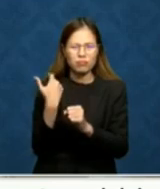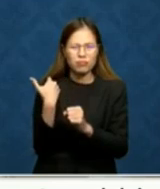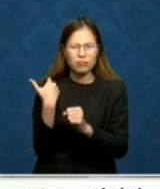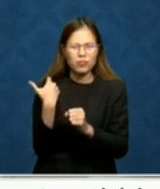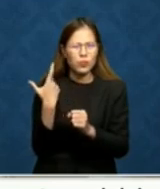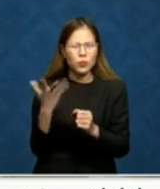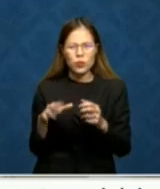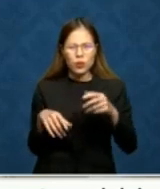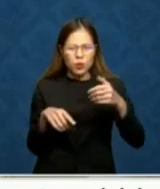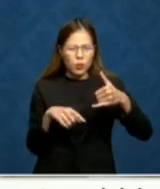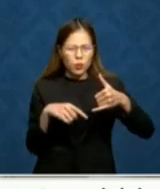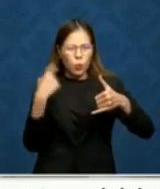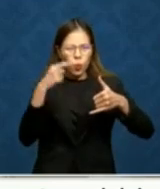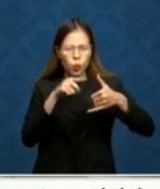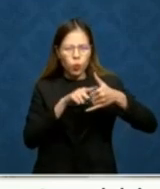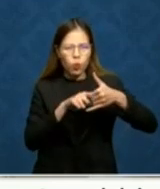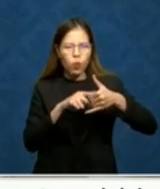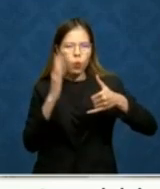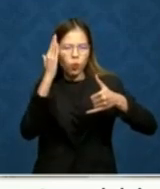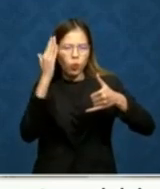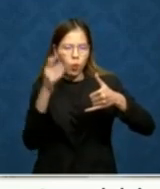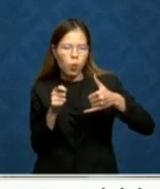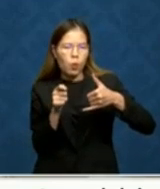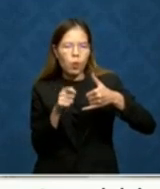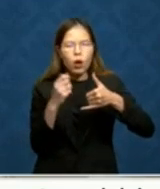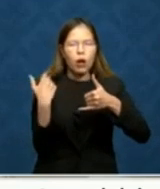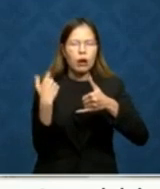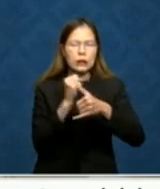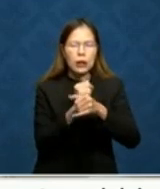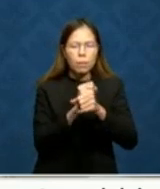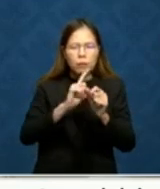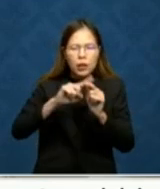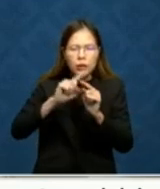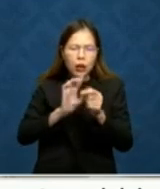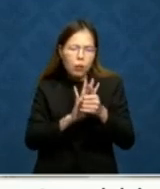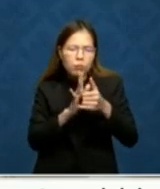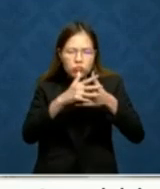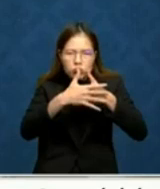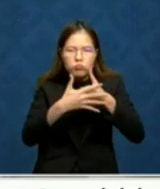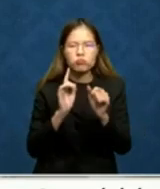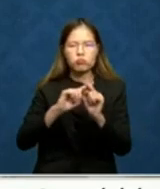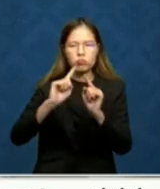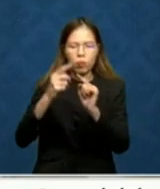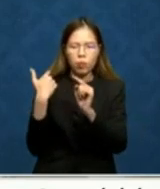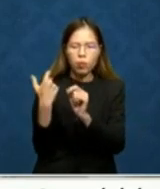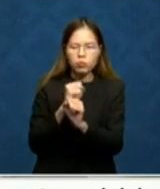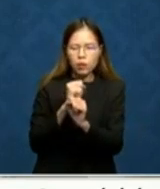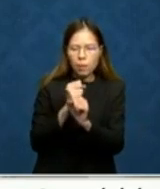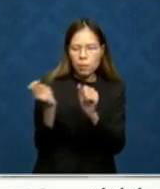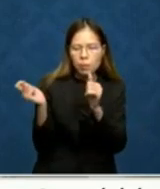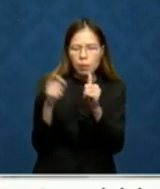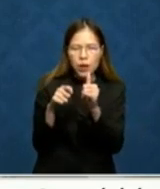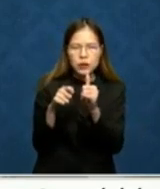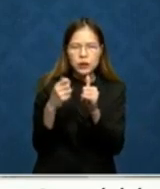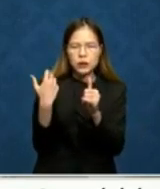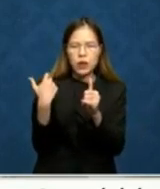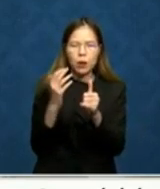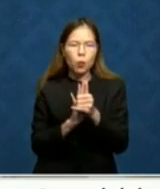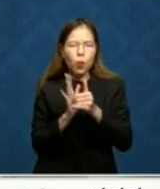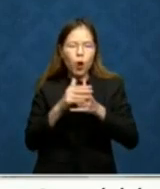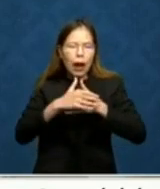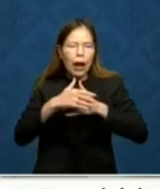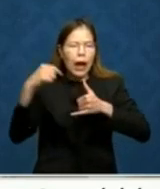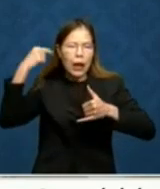เป็นการยกเลิกเหตุฉกรรจ์ความผิดฐานอนาจารและเป็นการกำหนดความผิดฐานคุกคามทางเพศ